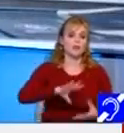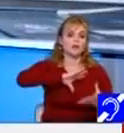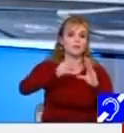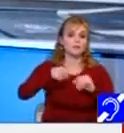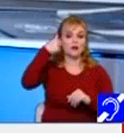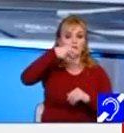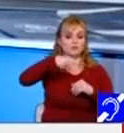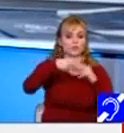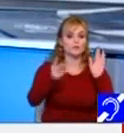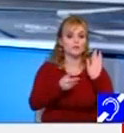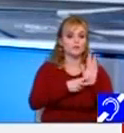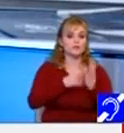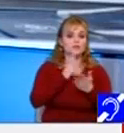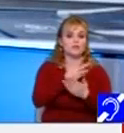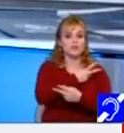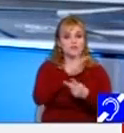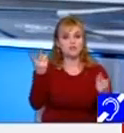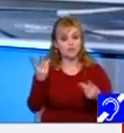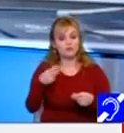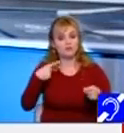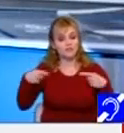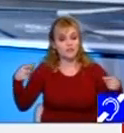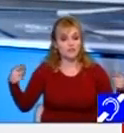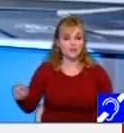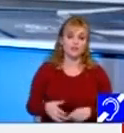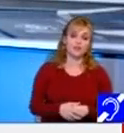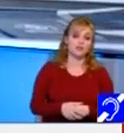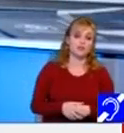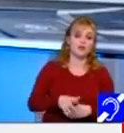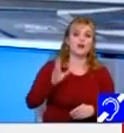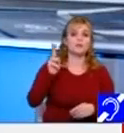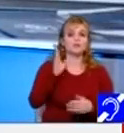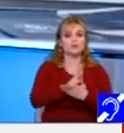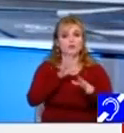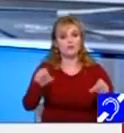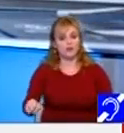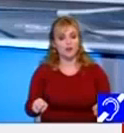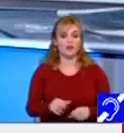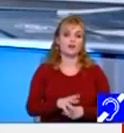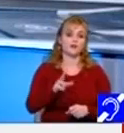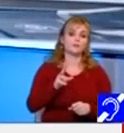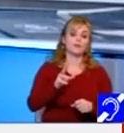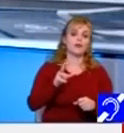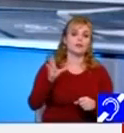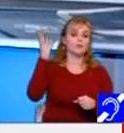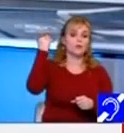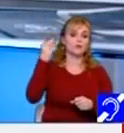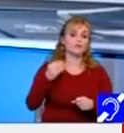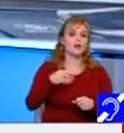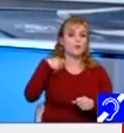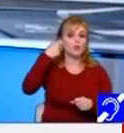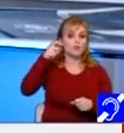Rezultatele anului 2017 sunt văzute din unghiuri diametral opuse pentru opoziția și guvernarea din Republica Moldova. În